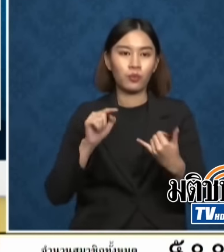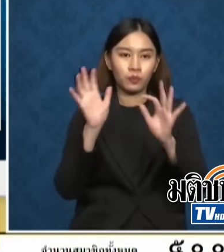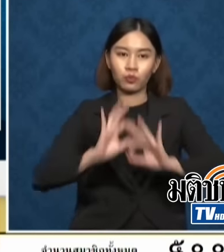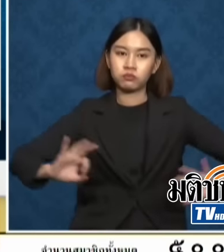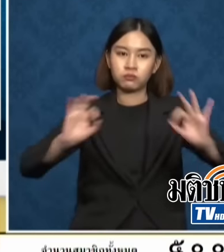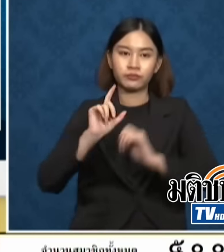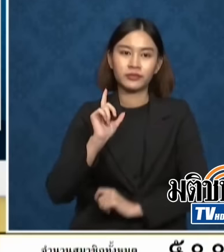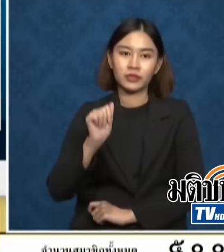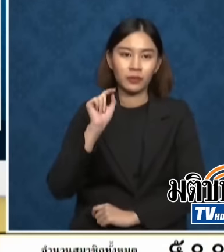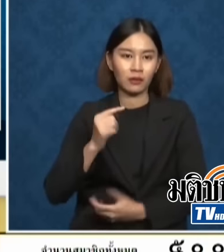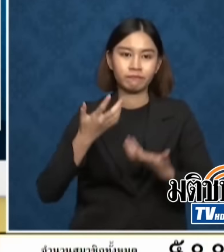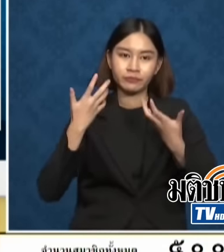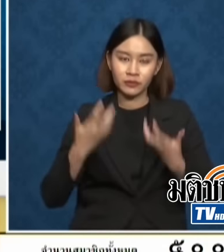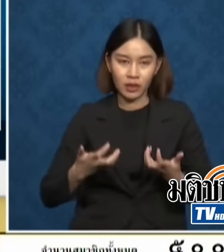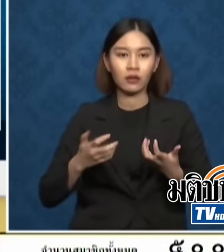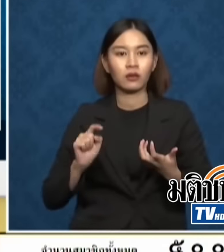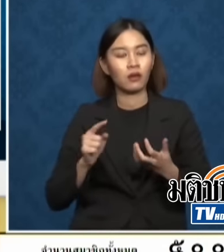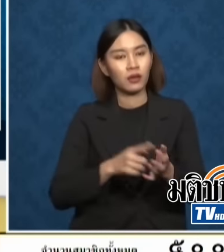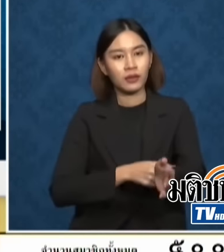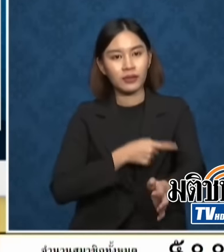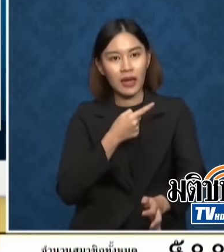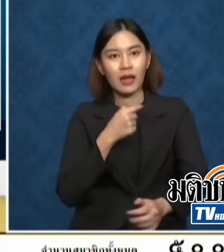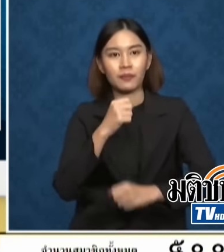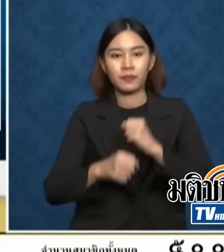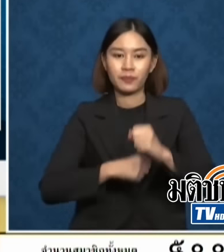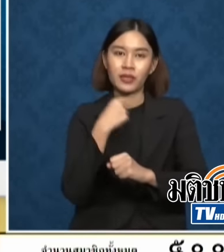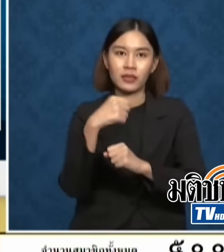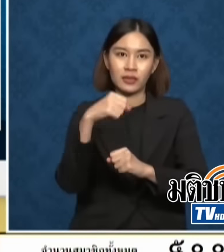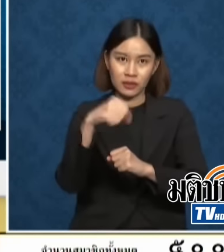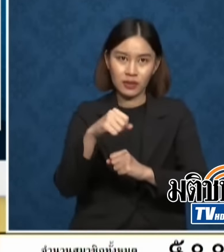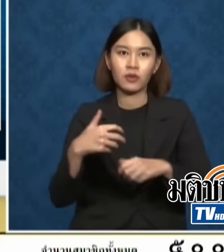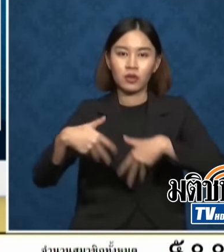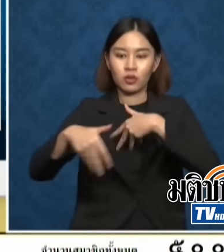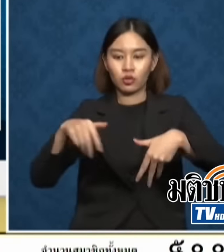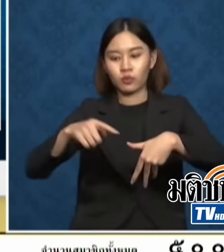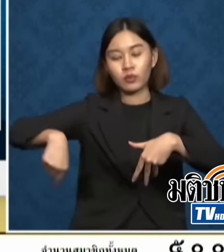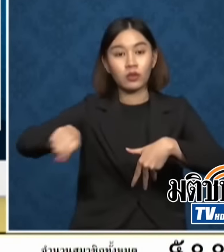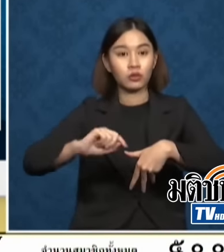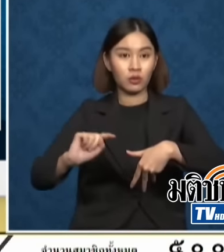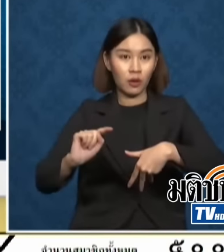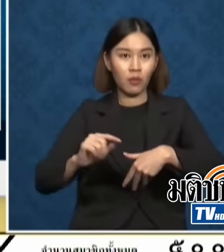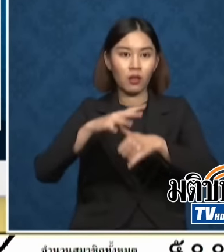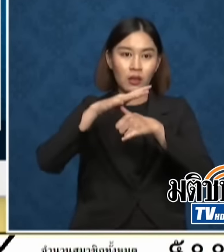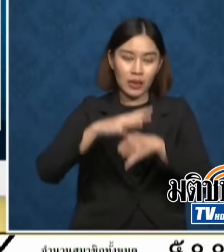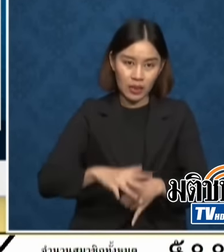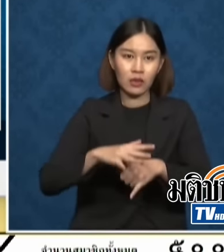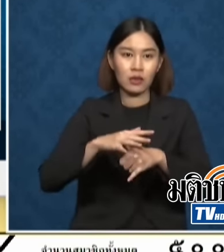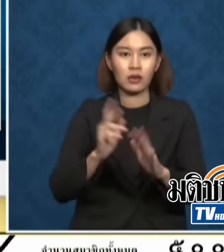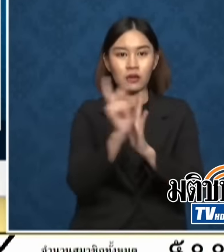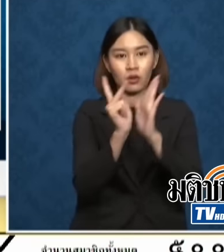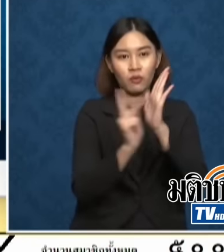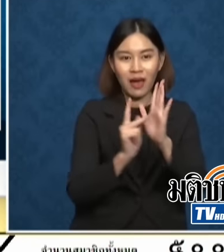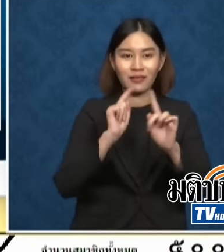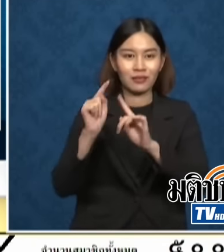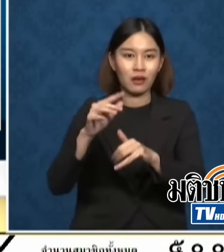อันนี้คือความหนักอันนี้คือความยาวนานกว่า10ปีที่พ่อแม่พี่น้องชาวประมงโดนกฎหมายอำนาจนิย